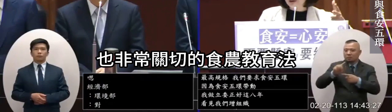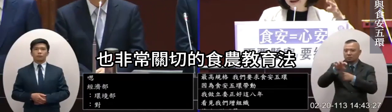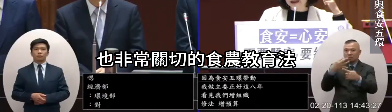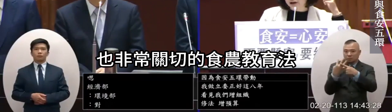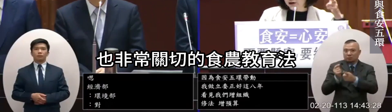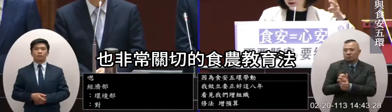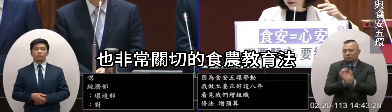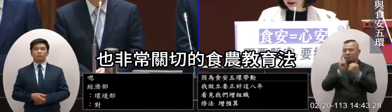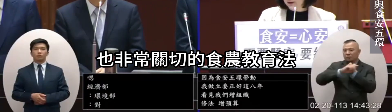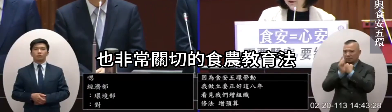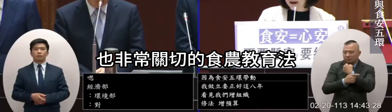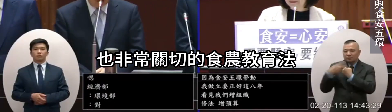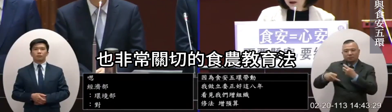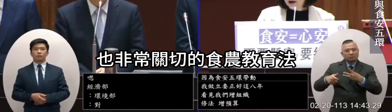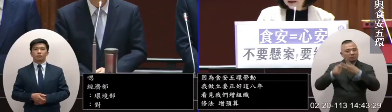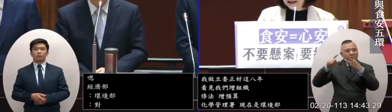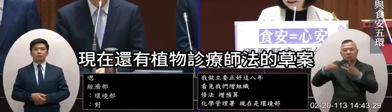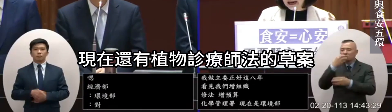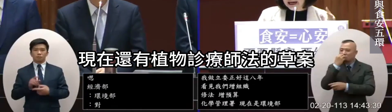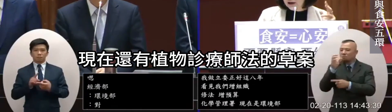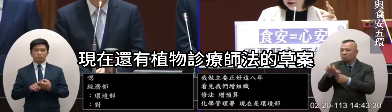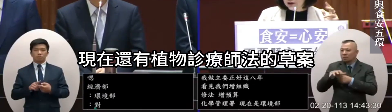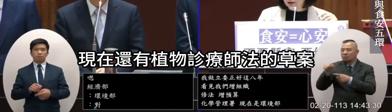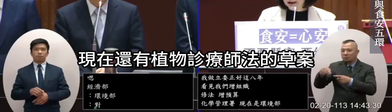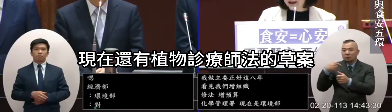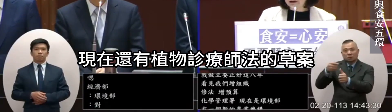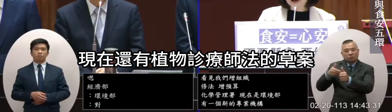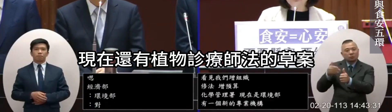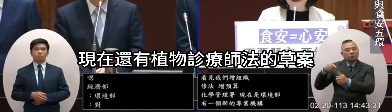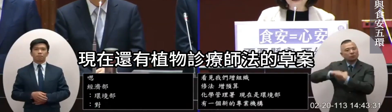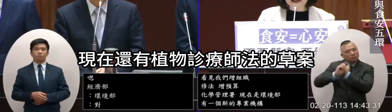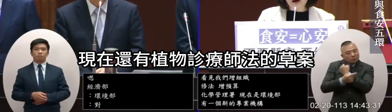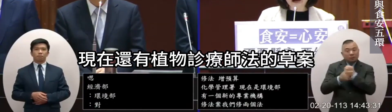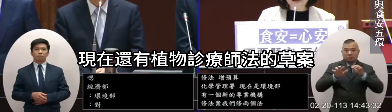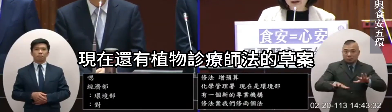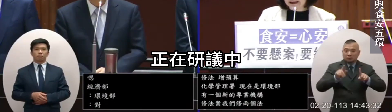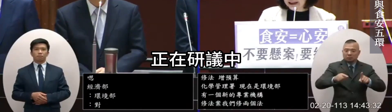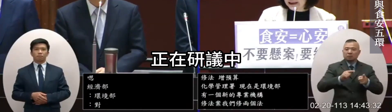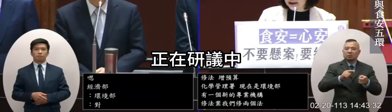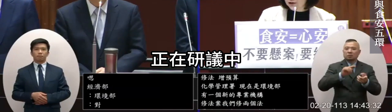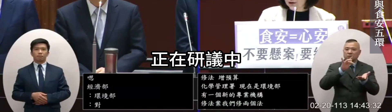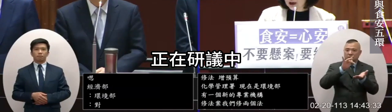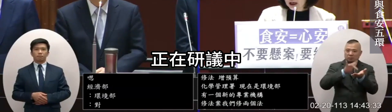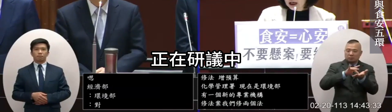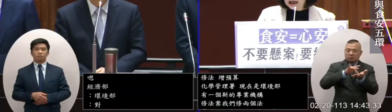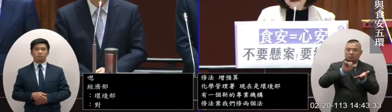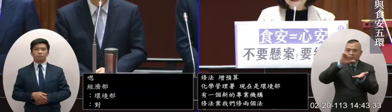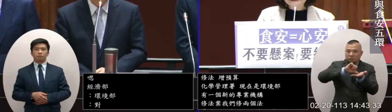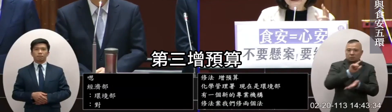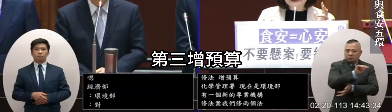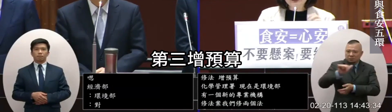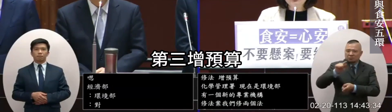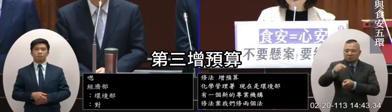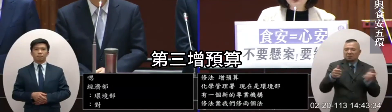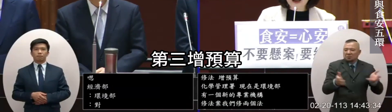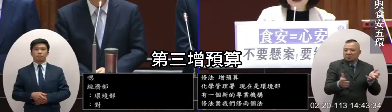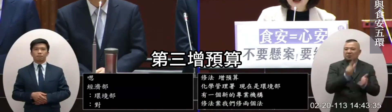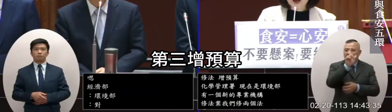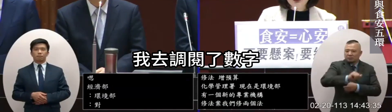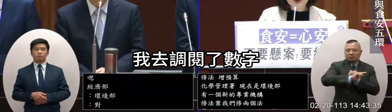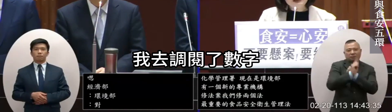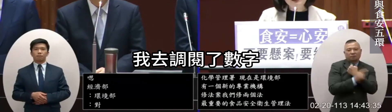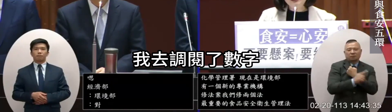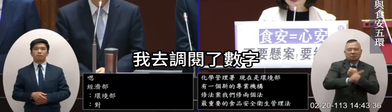案也非常关切的食农教育法，现在还有植物诊疗师法的草案正在研议中。第三，增预